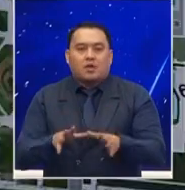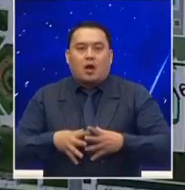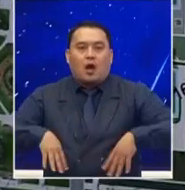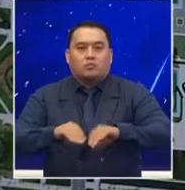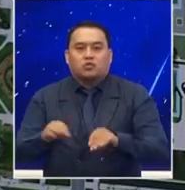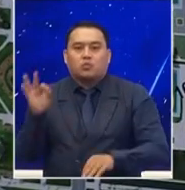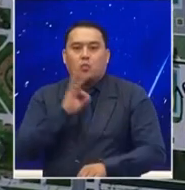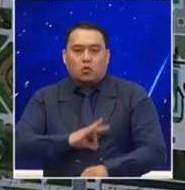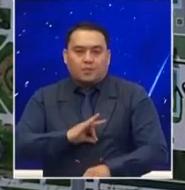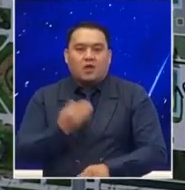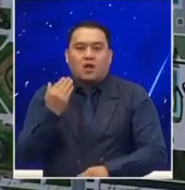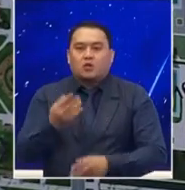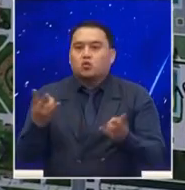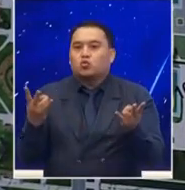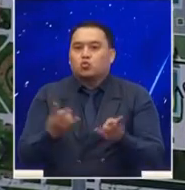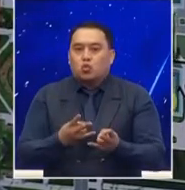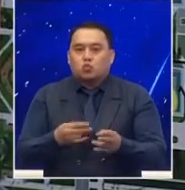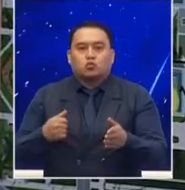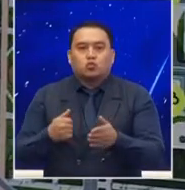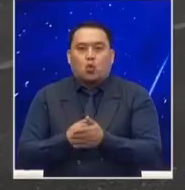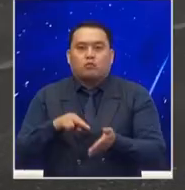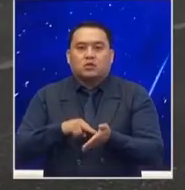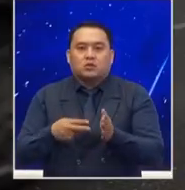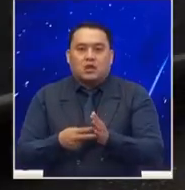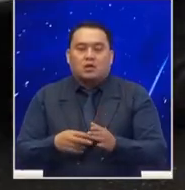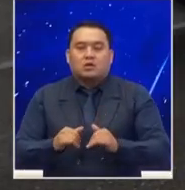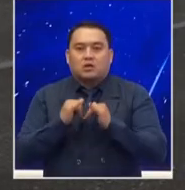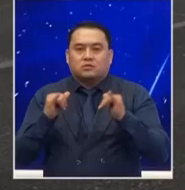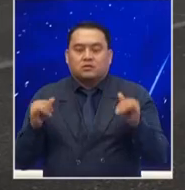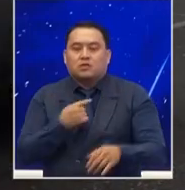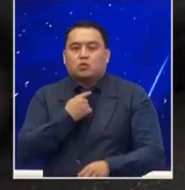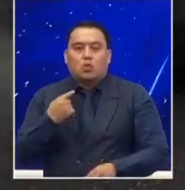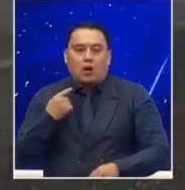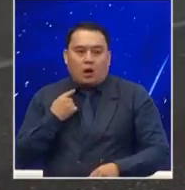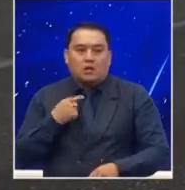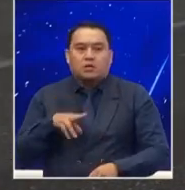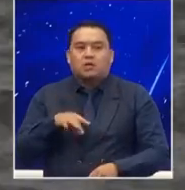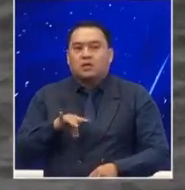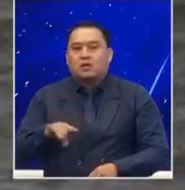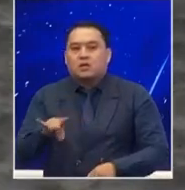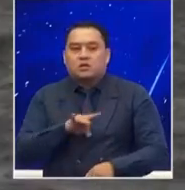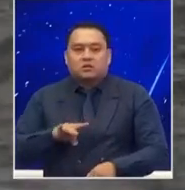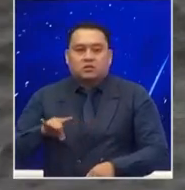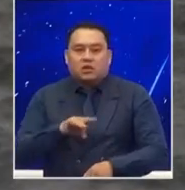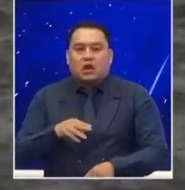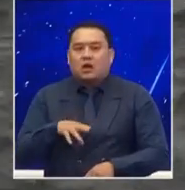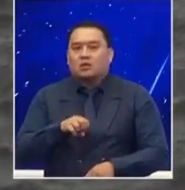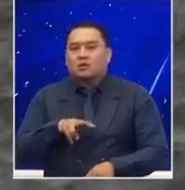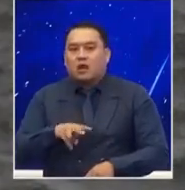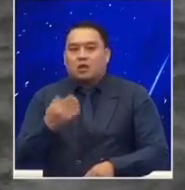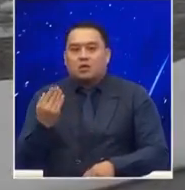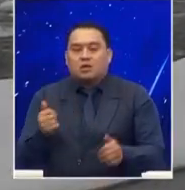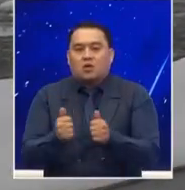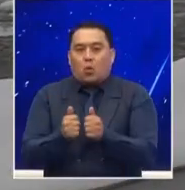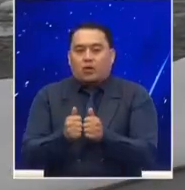общественного пользования. Их тоже необходимо довнести в план развития областного центра. А вот IT-лицею по правому берегу реки Каратал вдоль